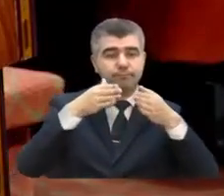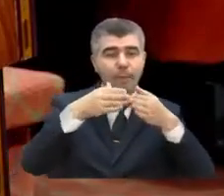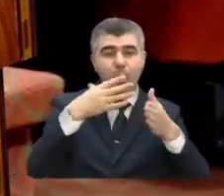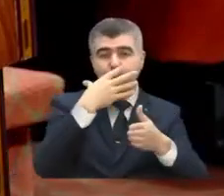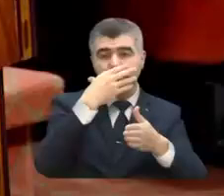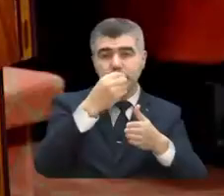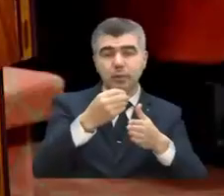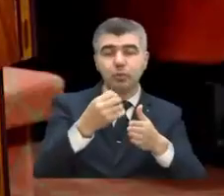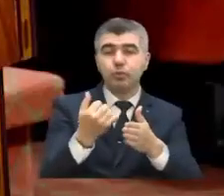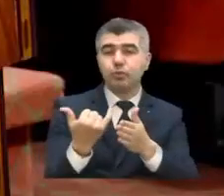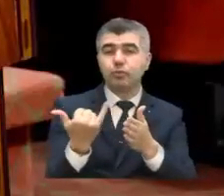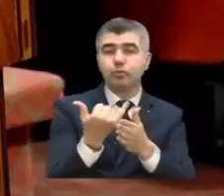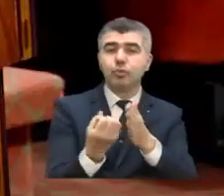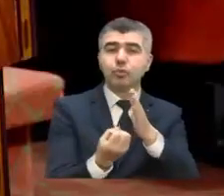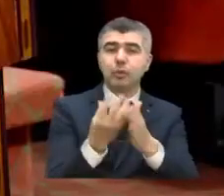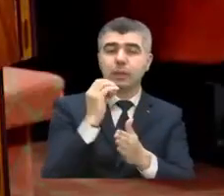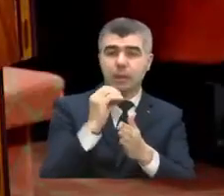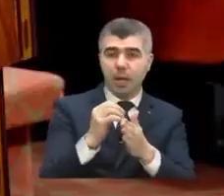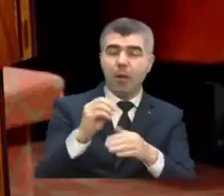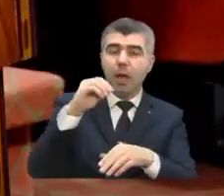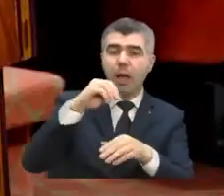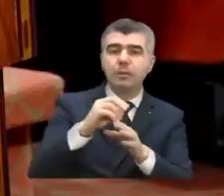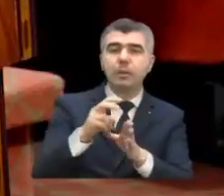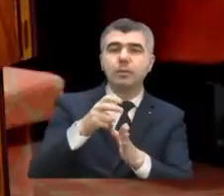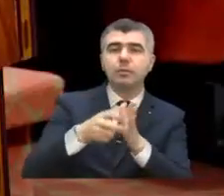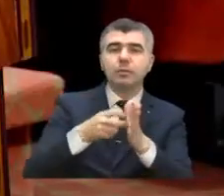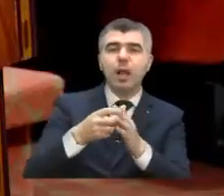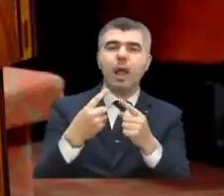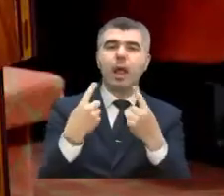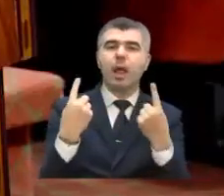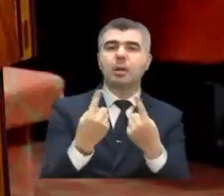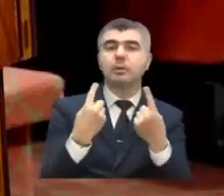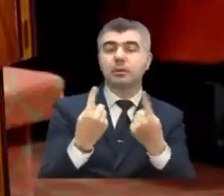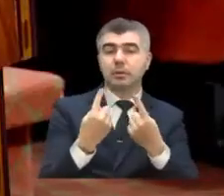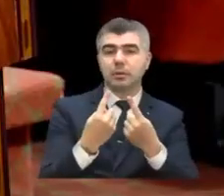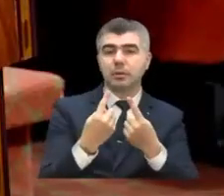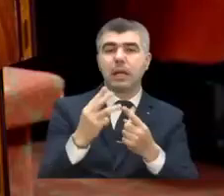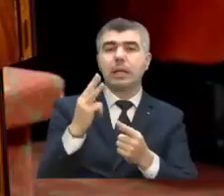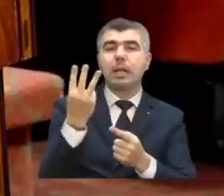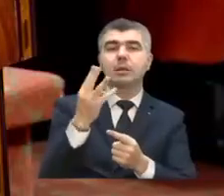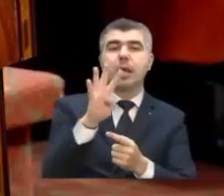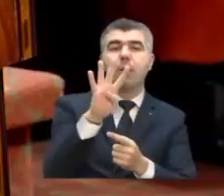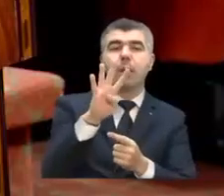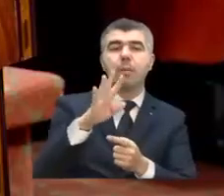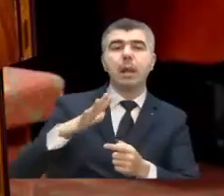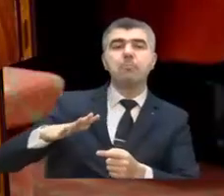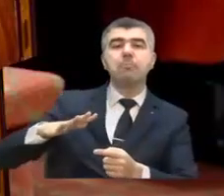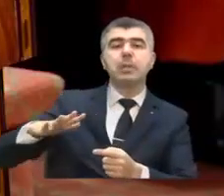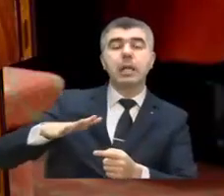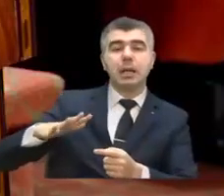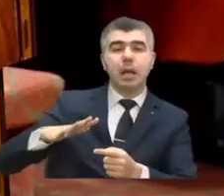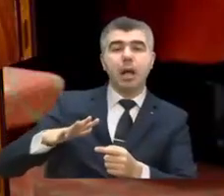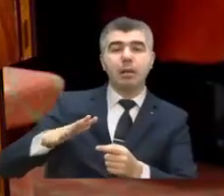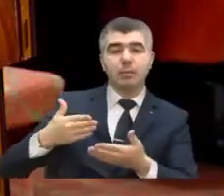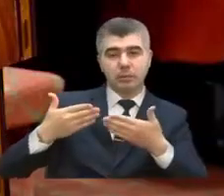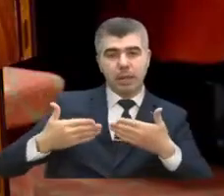3800 كيلومتر من الخطوط السككية الكلاسيكية لربط 43 مدينة مغربية عوض 23